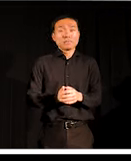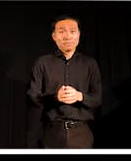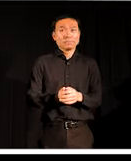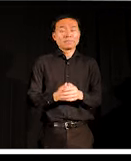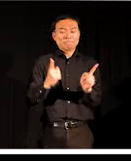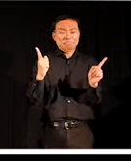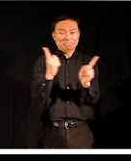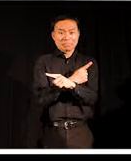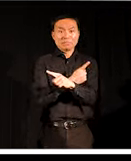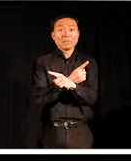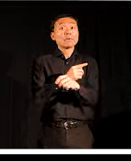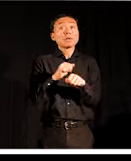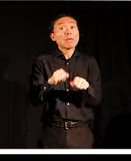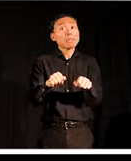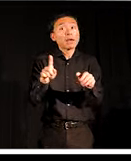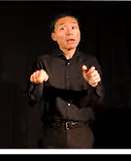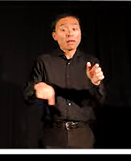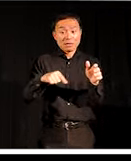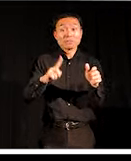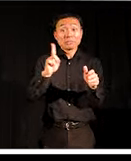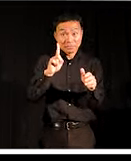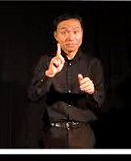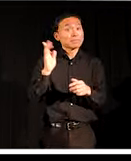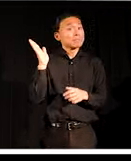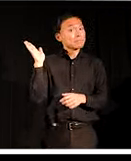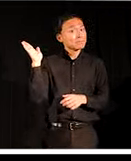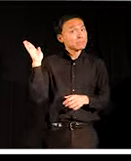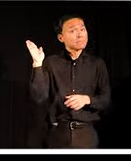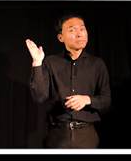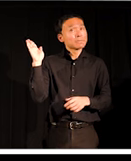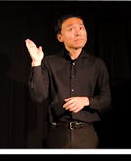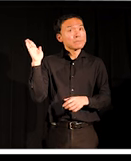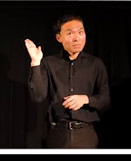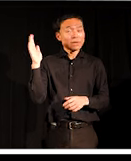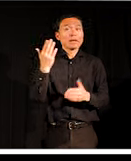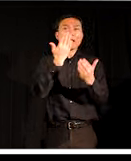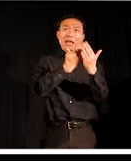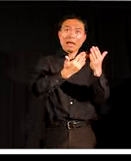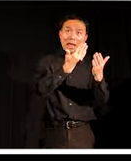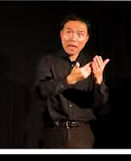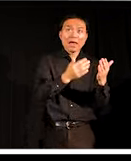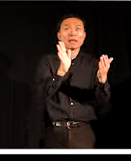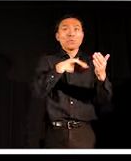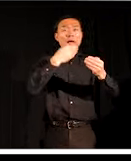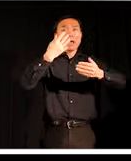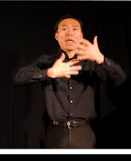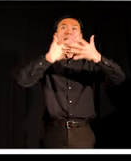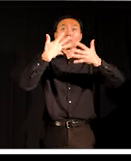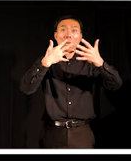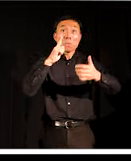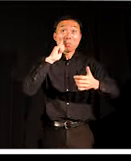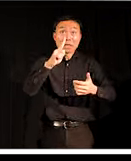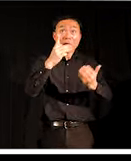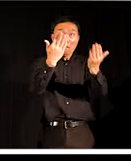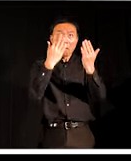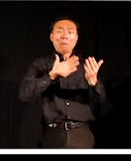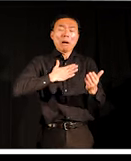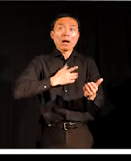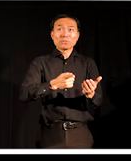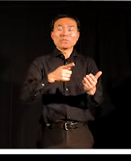リニューアルで試みたのはこのスライドにあるようにイラストとか映像など見て分かる天井を